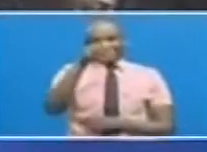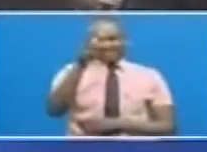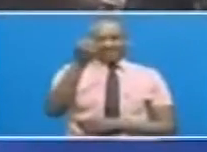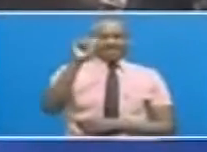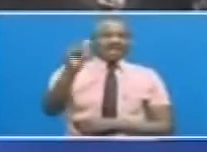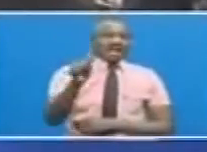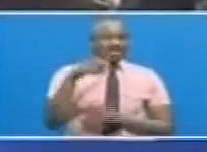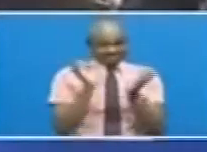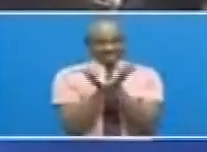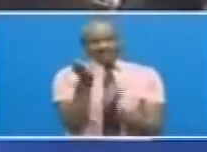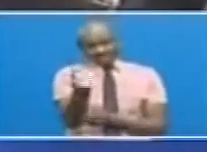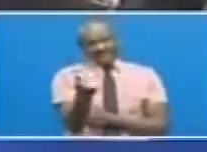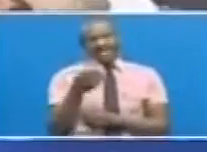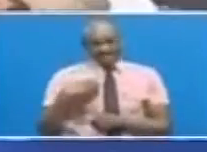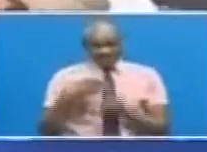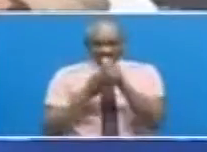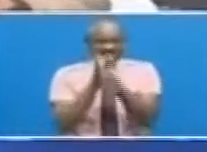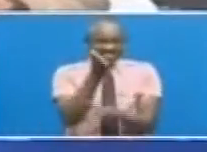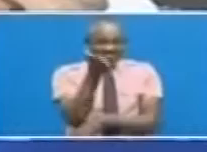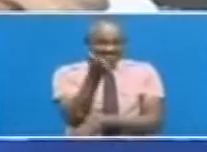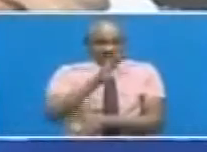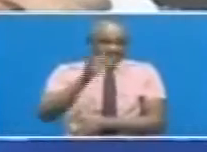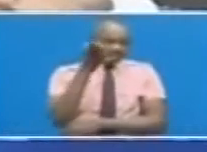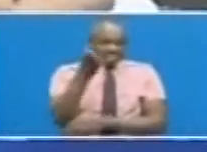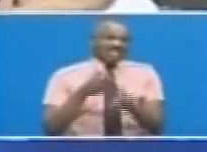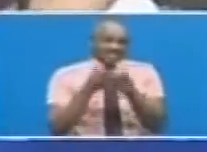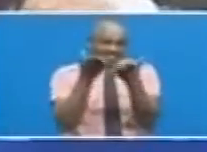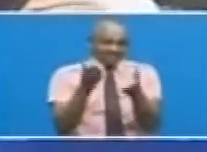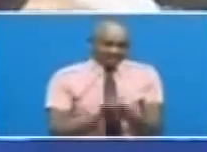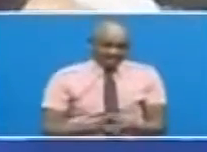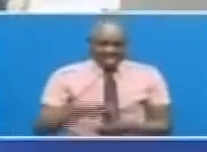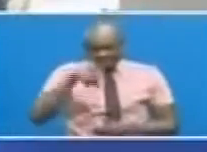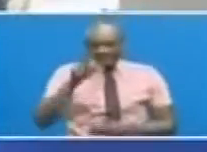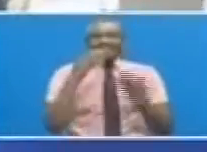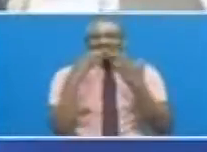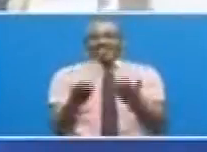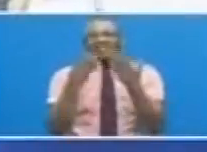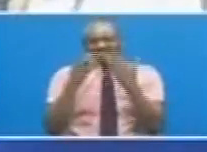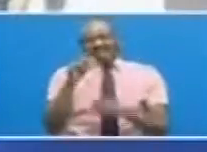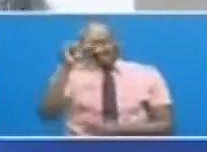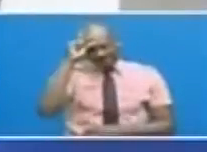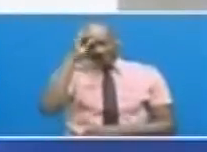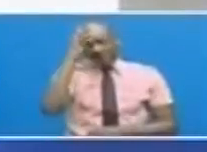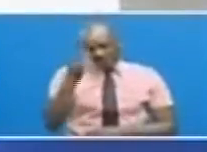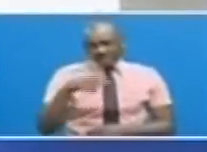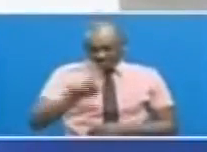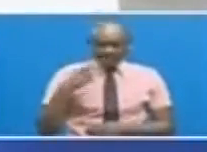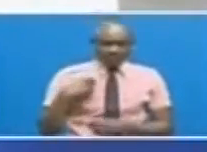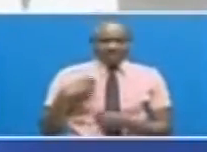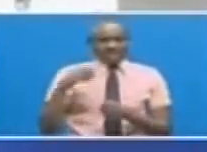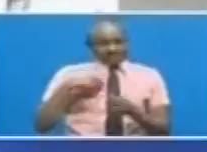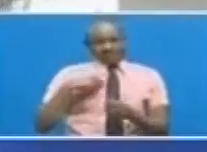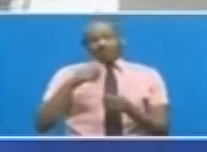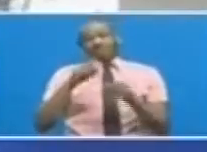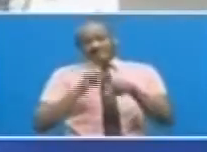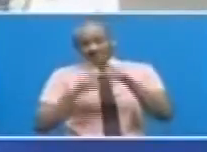maombi hayo yaliongozwa na baraza la maimamu katika kaunti hiyo. Maimamu hao wameshukuru serikali kwa kuondoa amri ya kutotoka nje katika